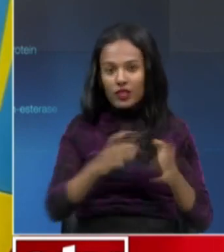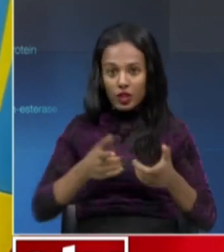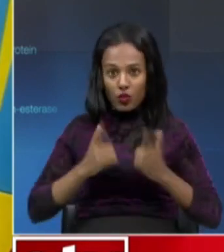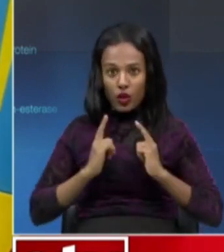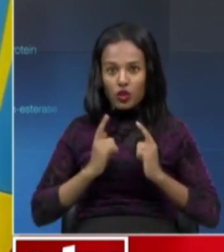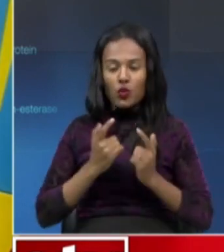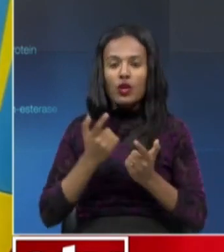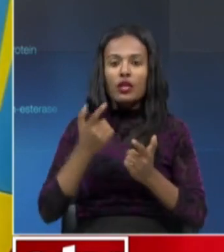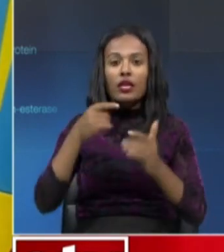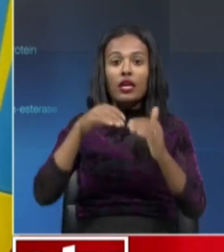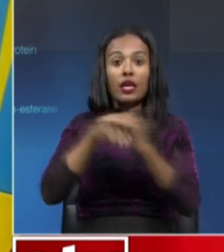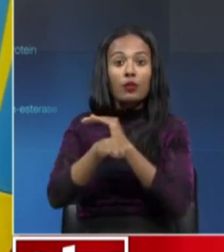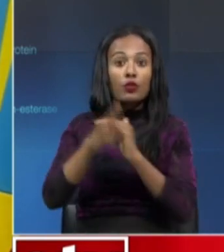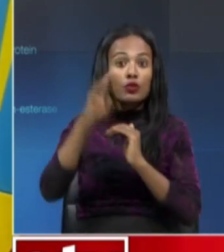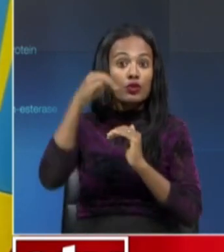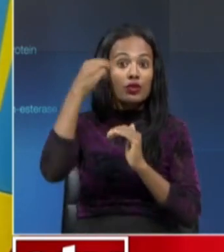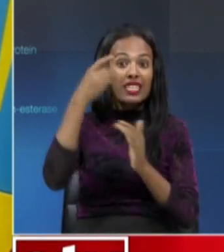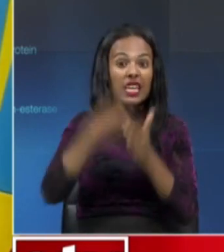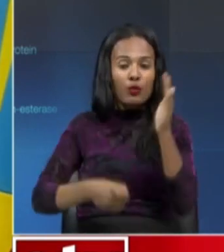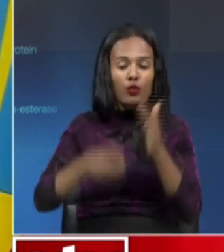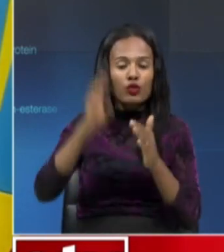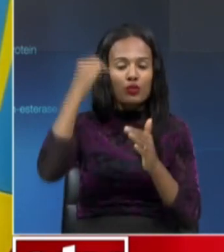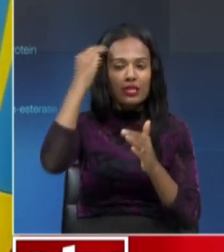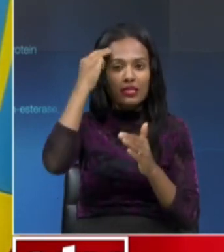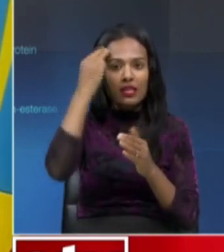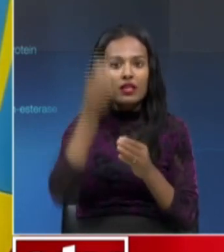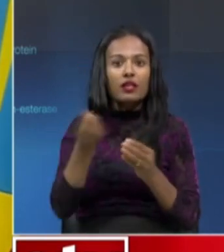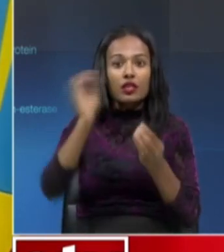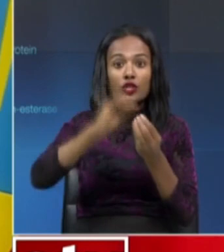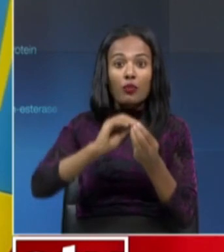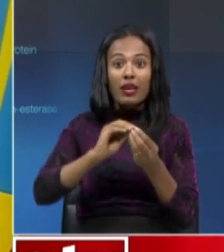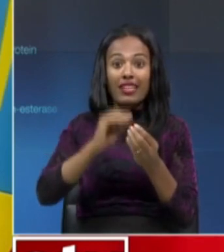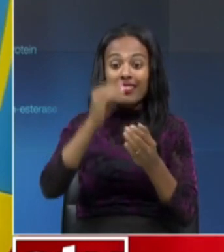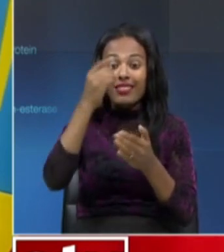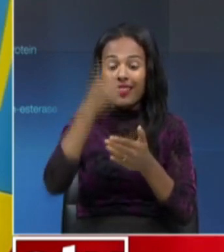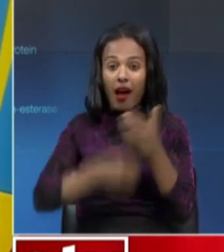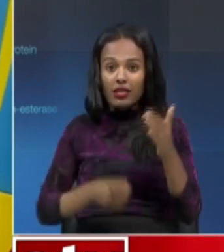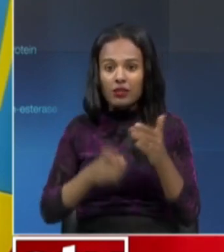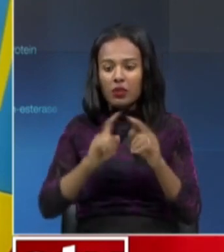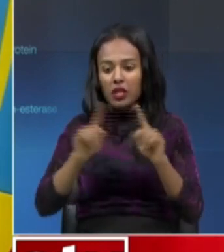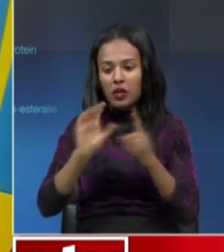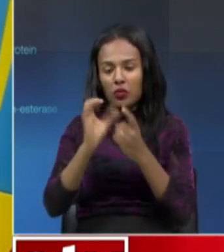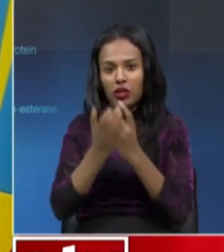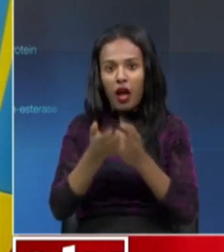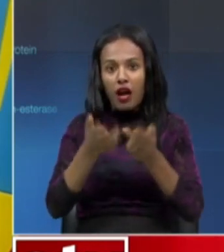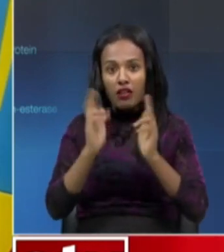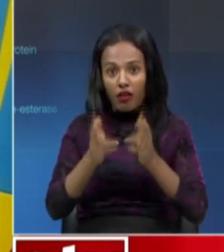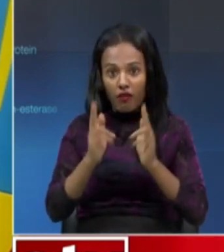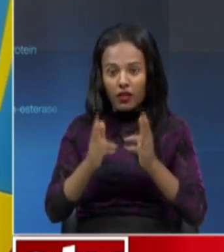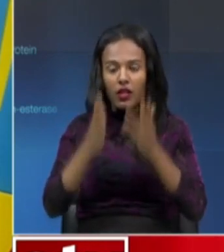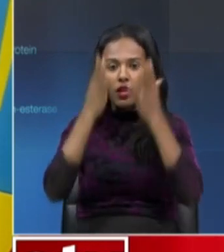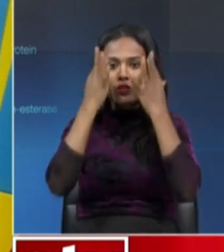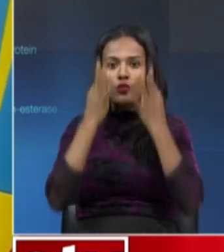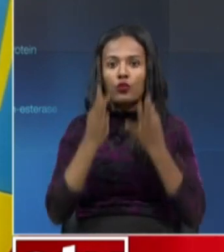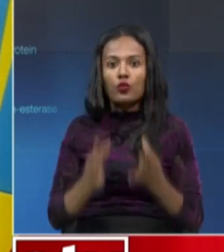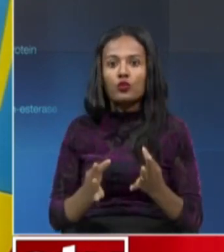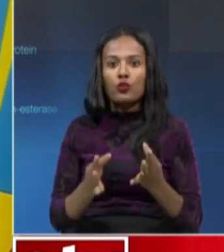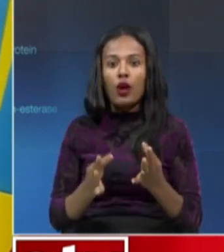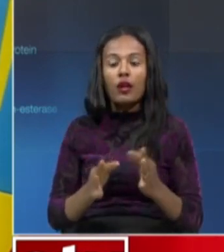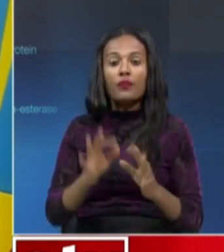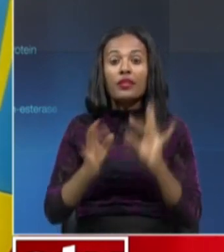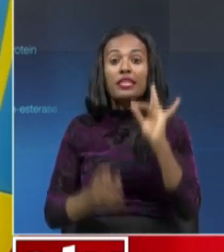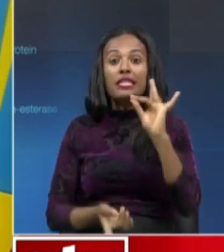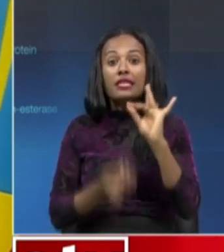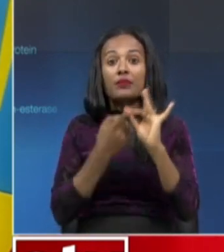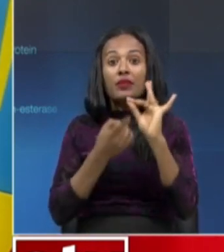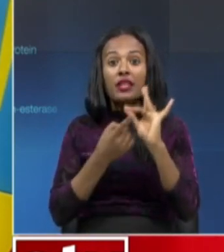የገቢዎች ሚኒስቴር የተጨማሪ እሴት ታክስ አመላለስ ሂደቱን በተለየ መልኩ እንዲያፋጥንላቸውም ተወስኗል።